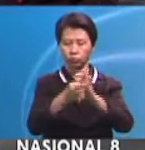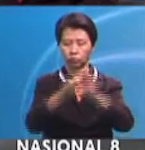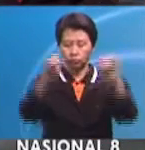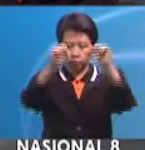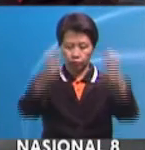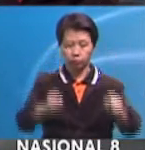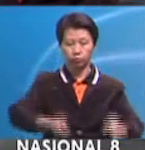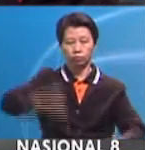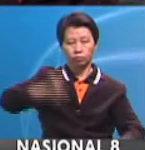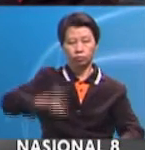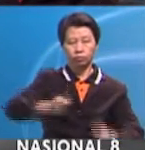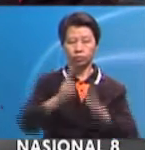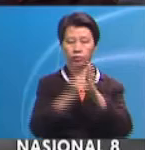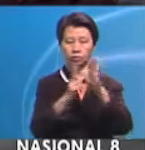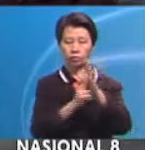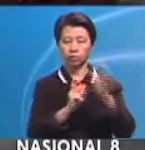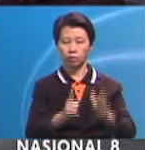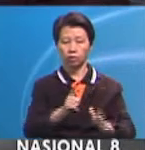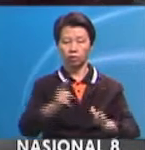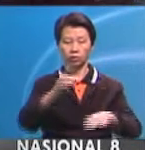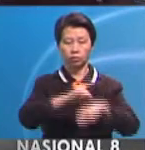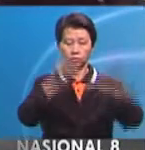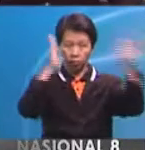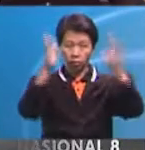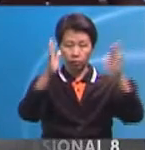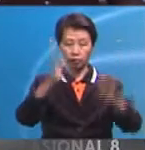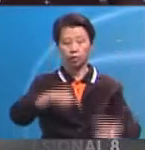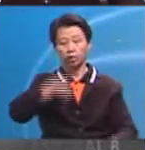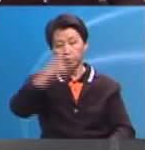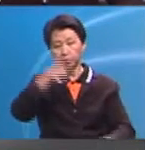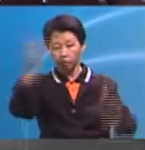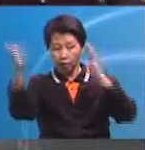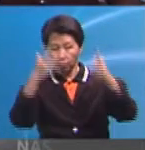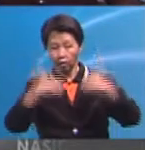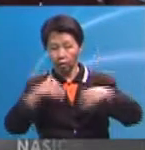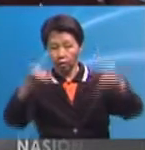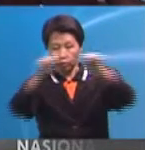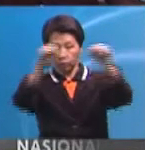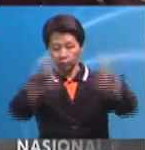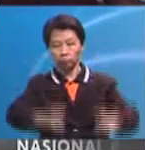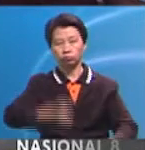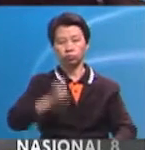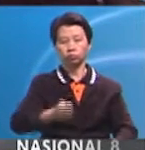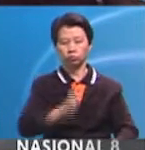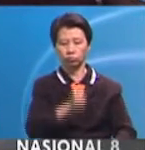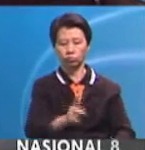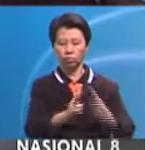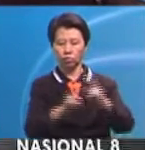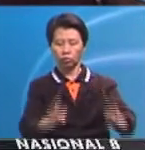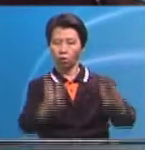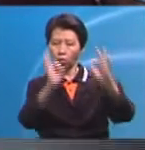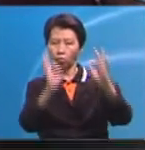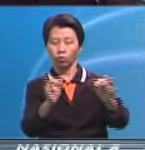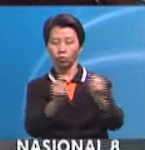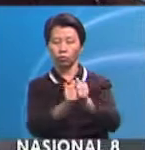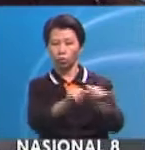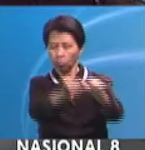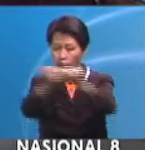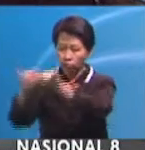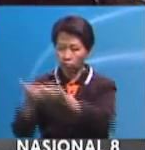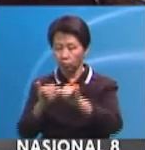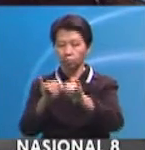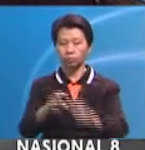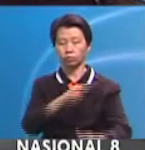sistem kehakiman syariah di negara itu sambil mengakui Malaysia mempunyai sistem kehakiman syariah yang sangat sistematik dan standard